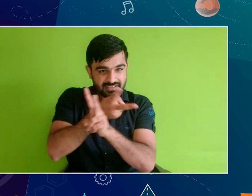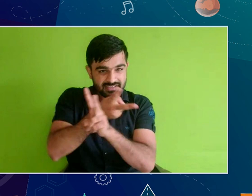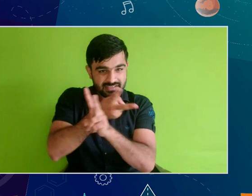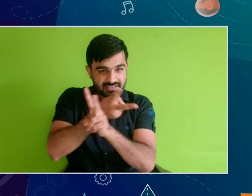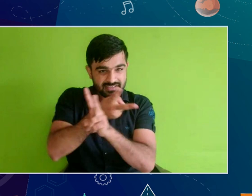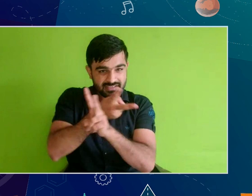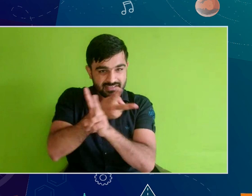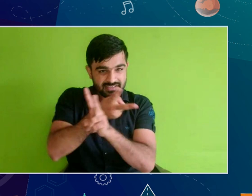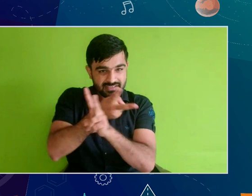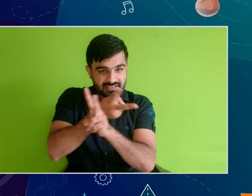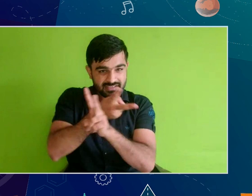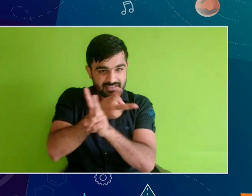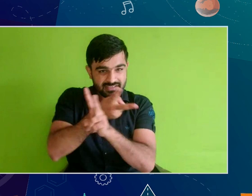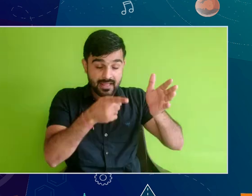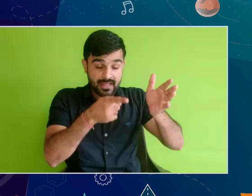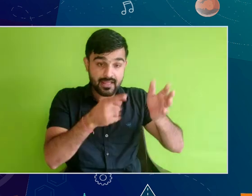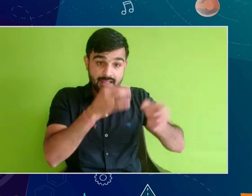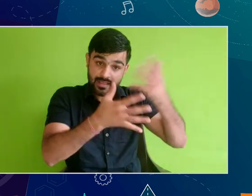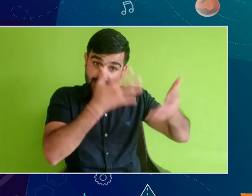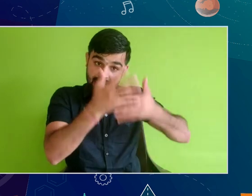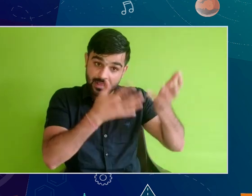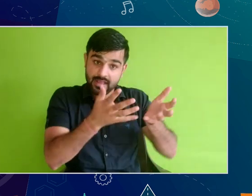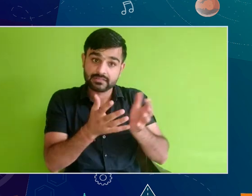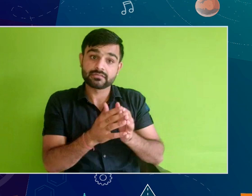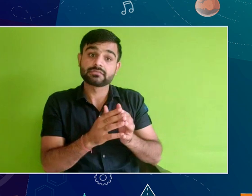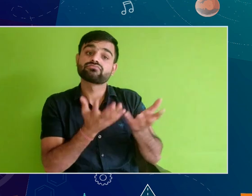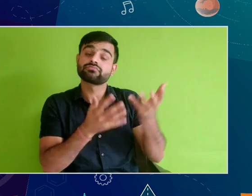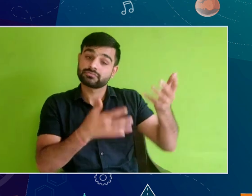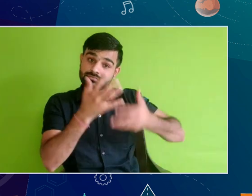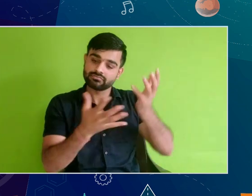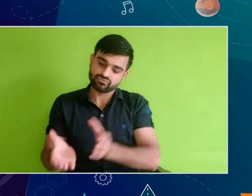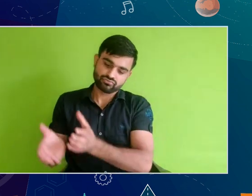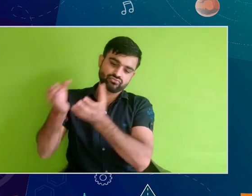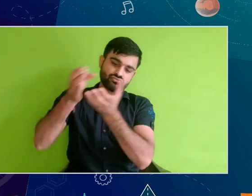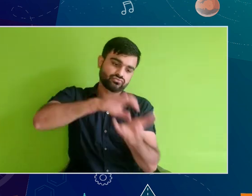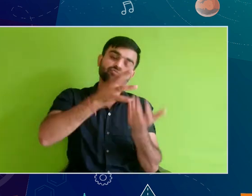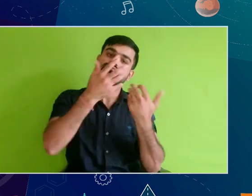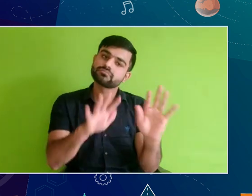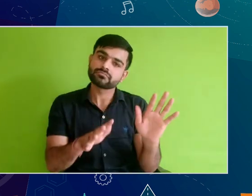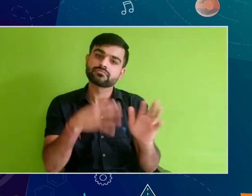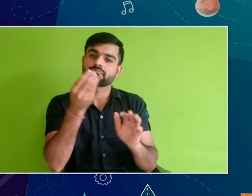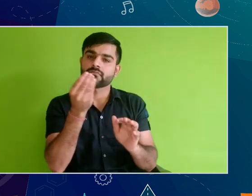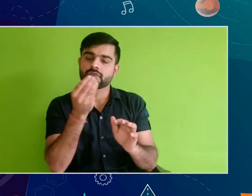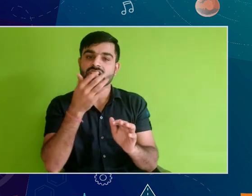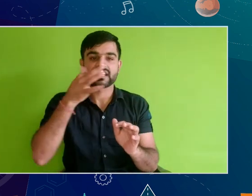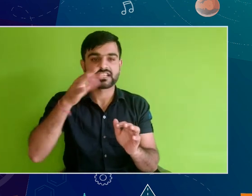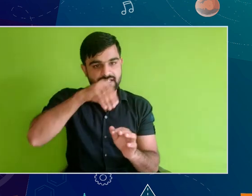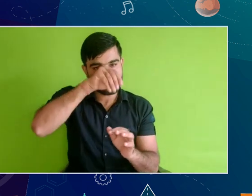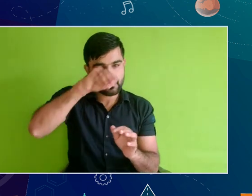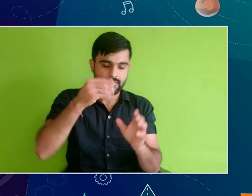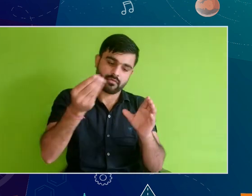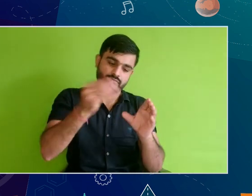अंदर जो उन्होंने फायर पे रखा हुआ था उस ह्यूज पॉट के अंदर डाल दिया और उसके अंदर कुछ सॉल्ट भी मिला दिया।